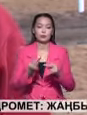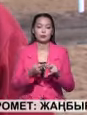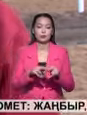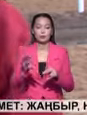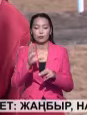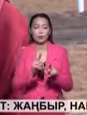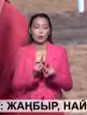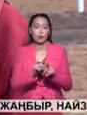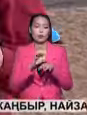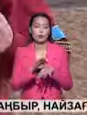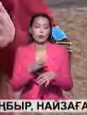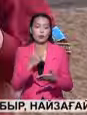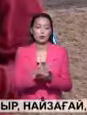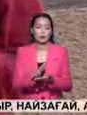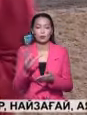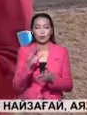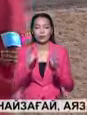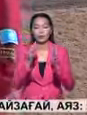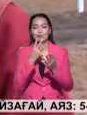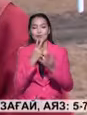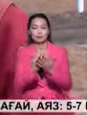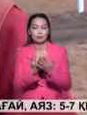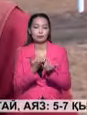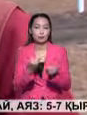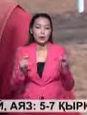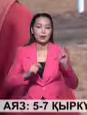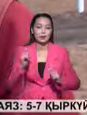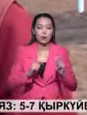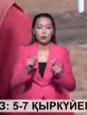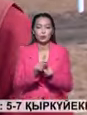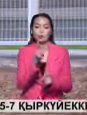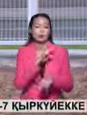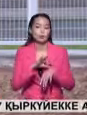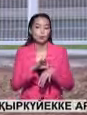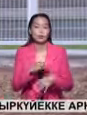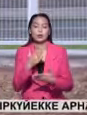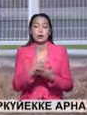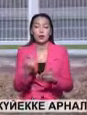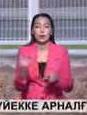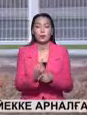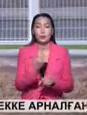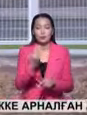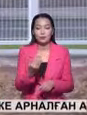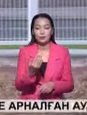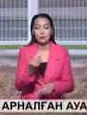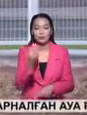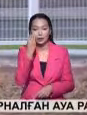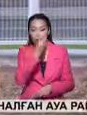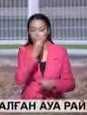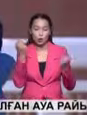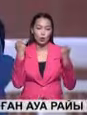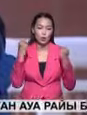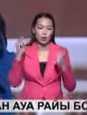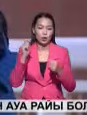жер, ол жерде толығымен дайын. Делегацияларды күту жұмыстары жүріп жатыр. Алғаш боп Моңғолия елінің спортшылары келіп